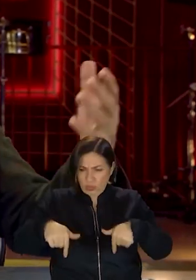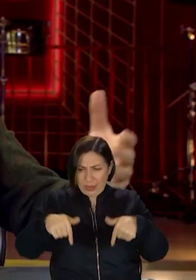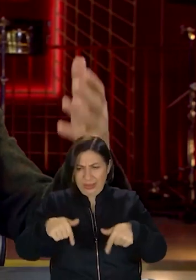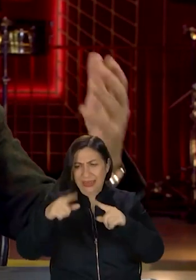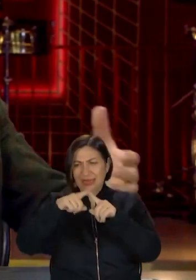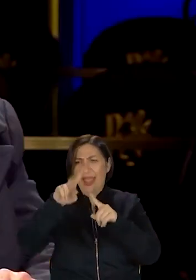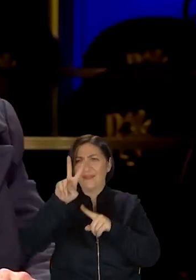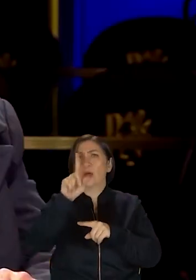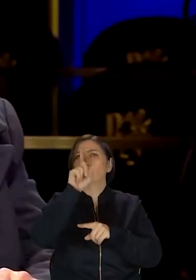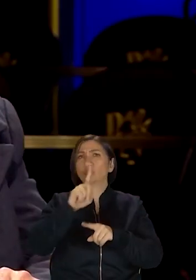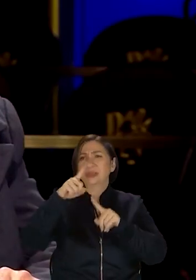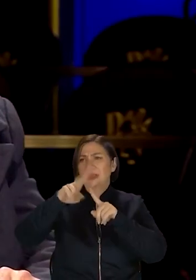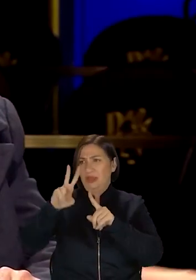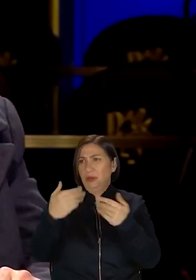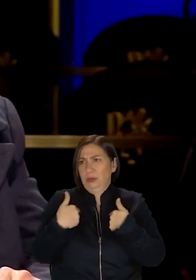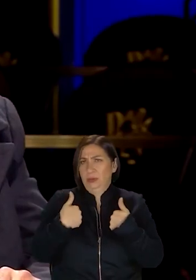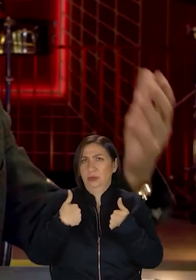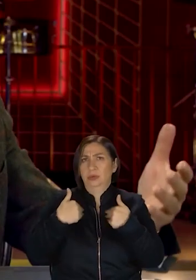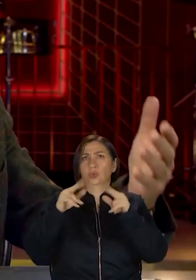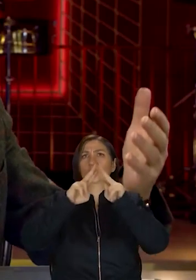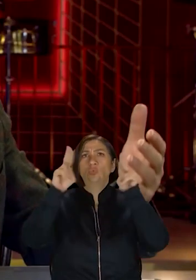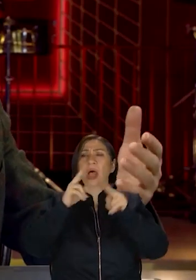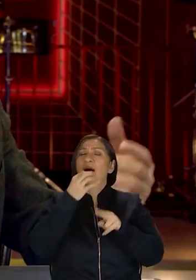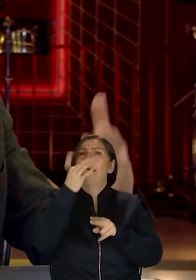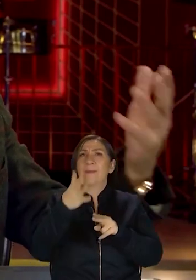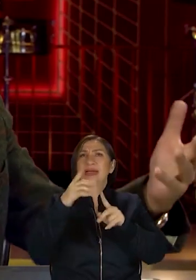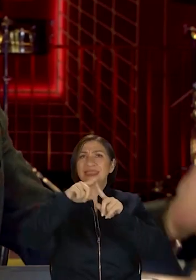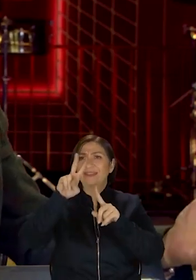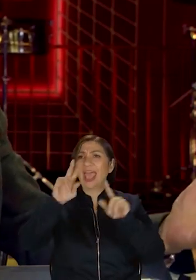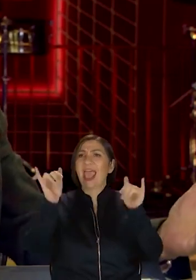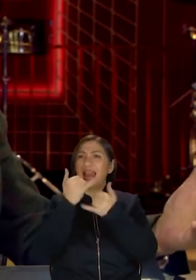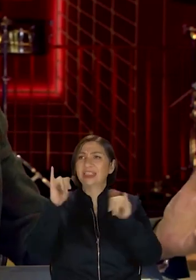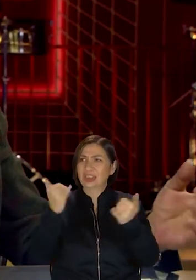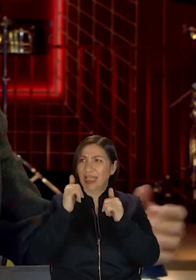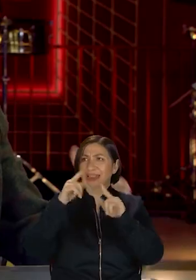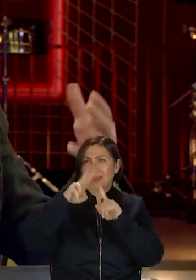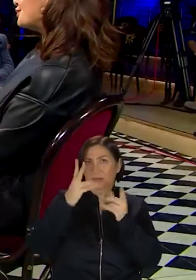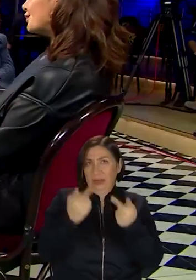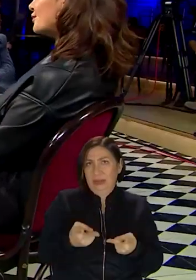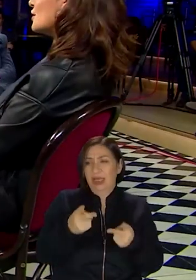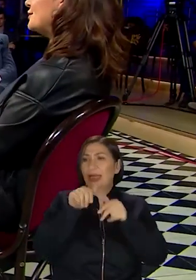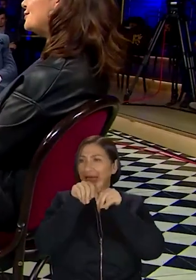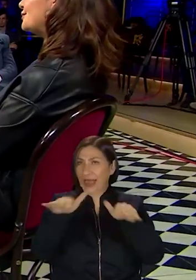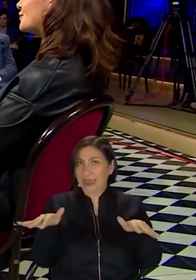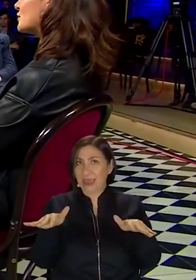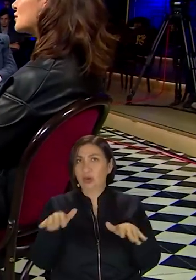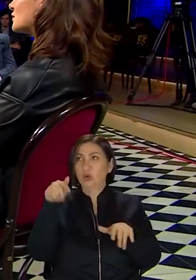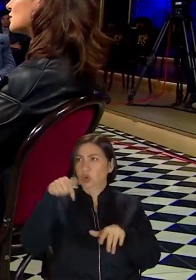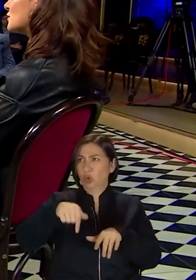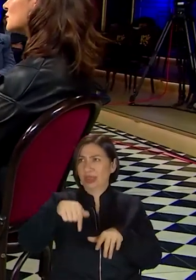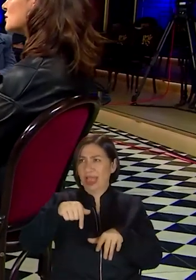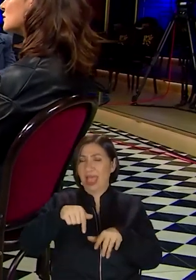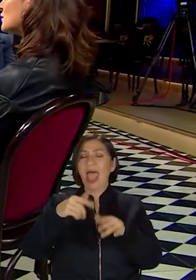biz TV100 televizyonu yani bir ulusal haber... Evet. Ve eğlence kanalının yayınında şu